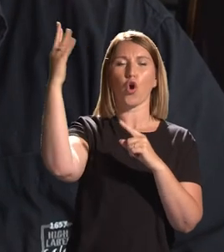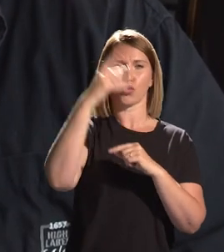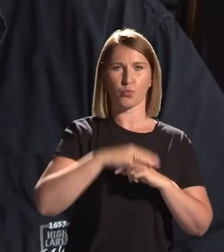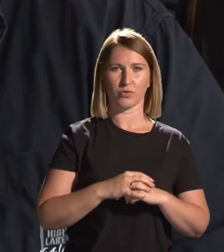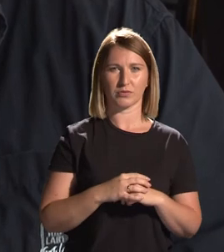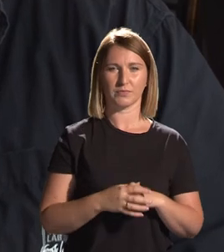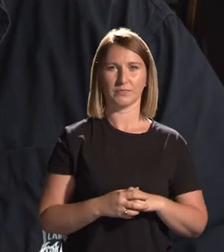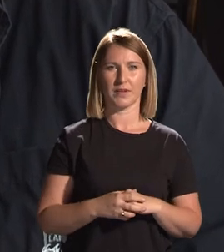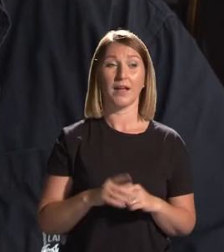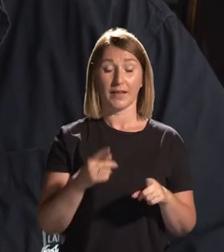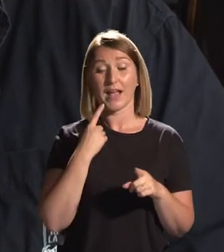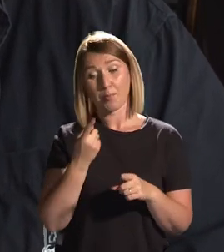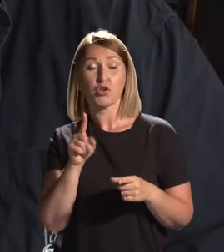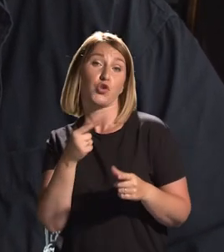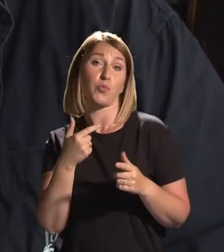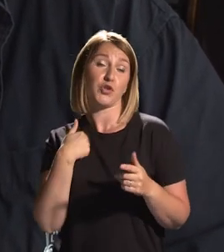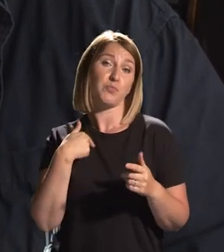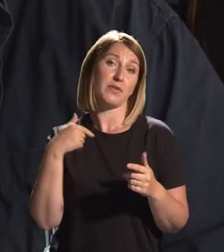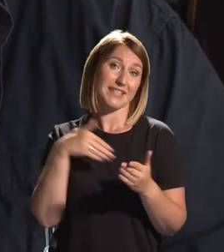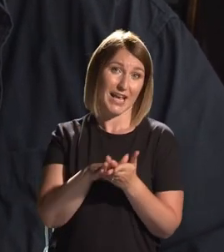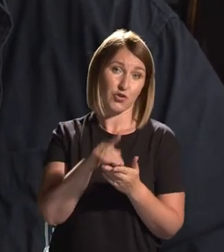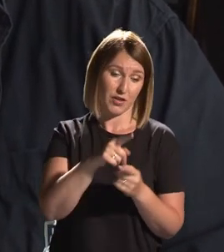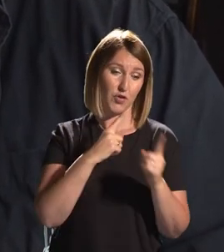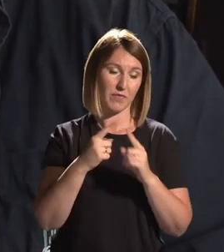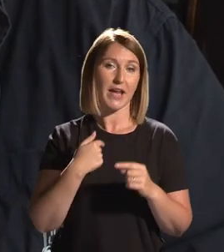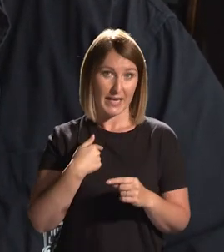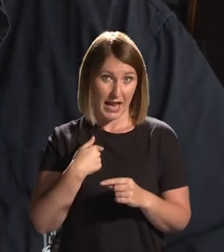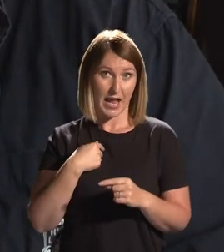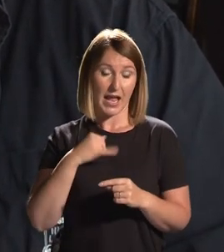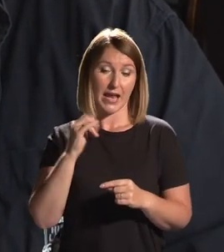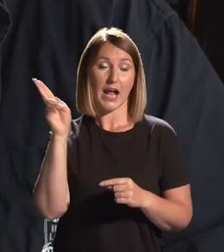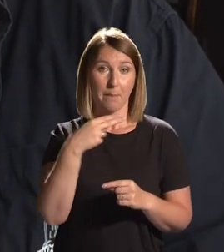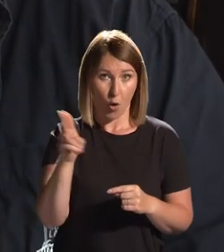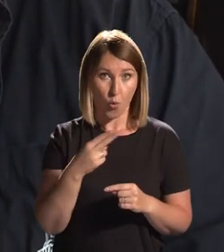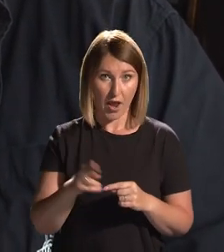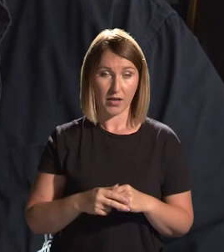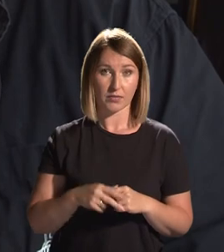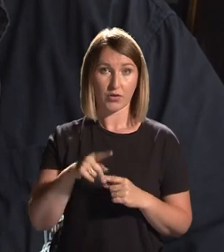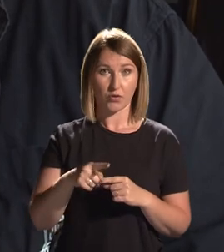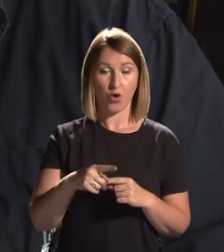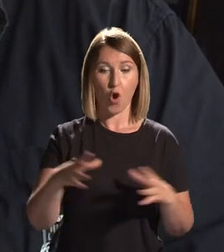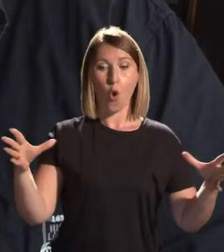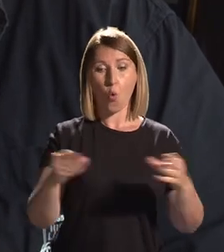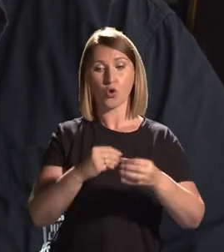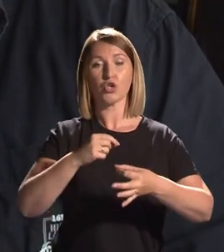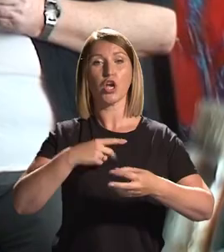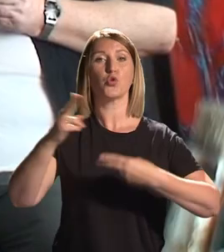wywiad. Tak, ja właśnie maluję takie rzeczy i łączę to z